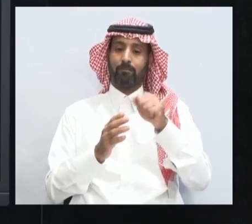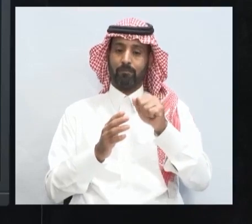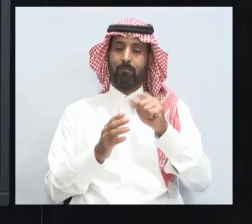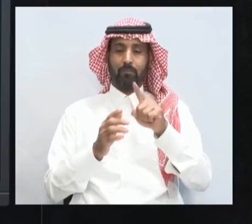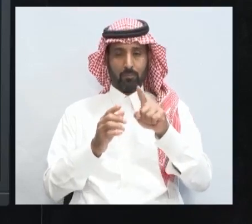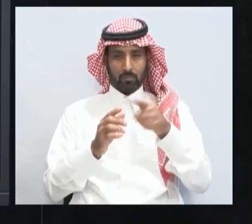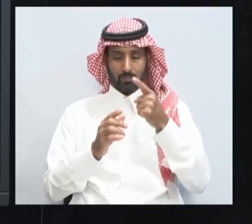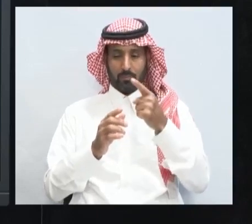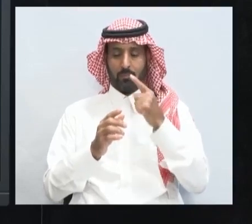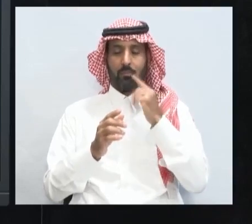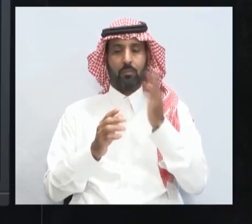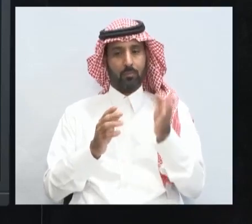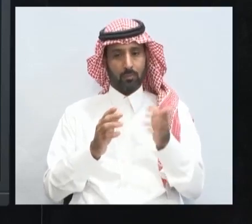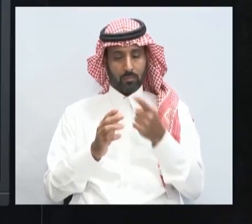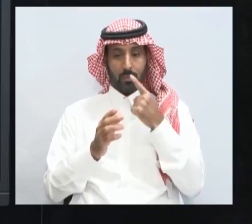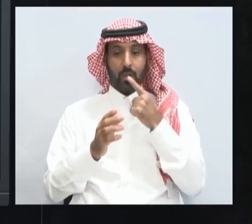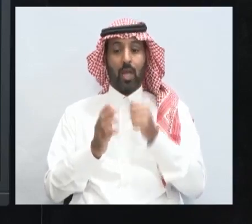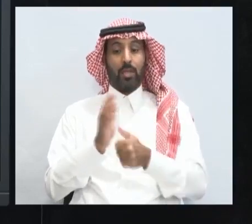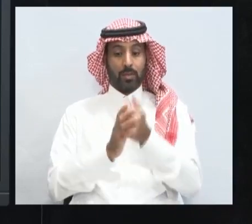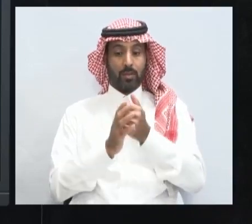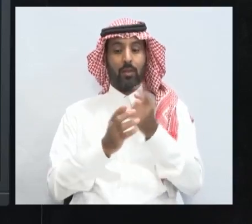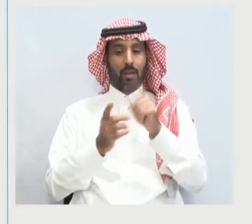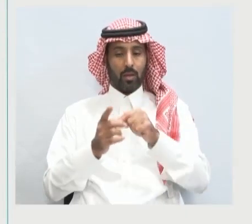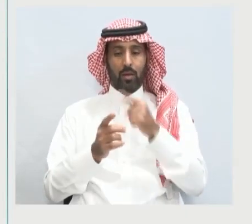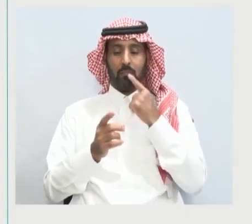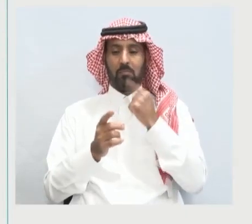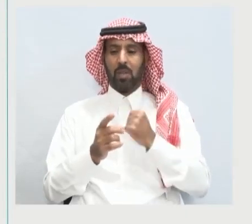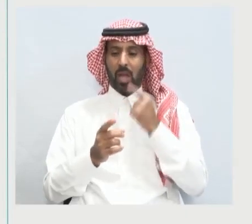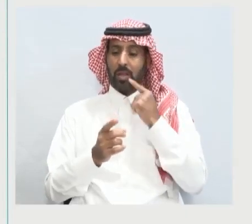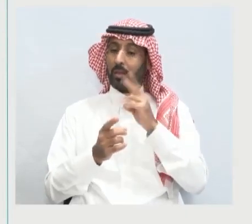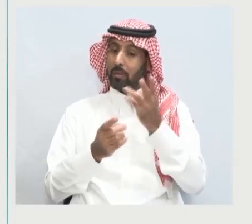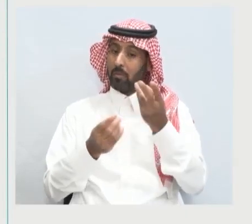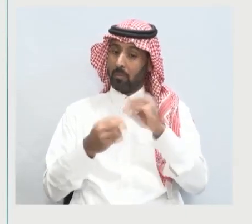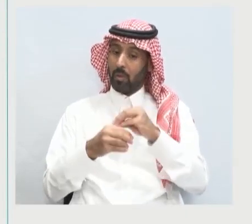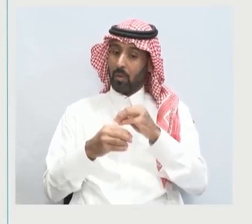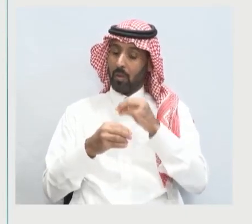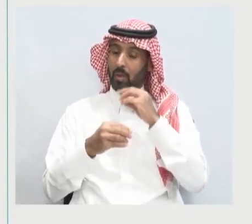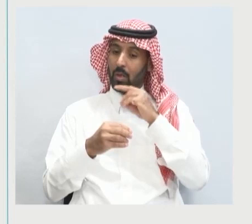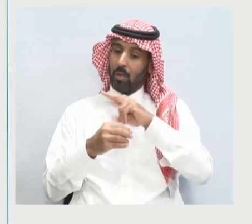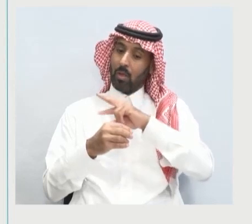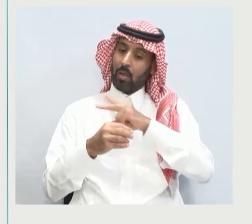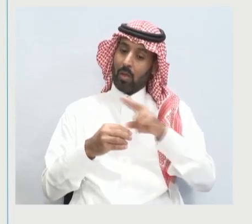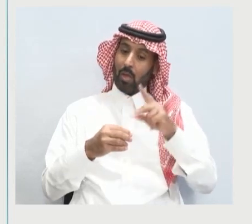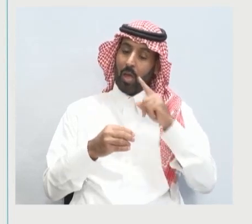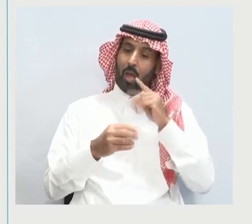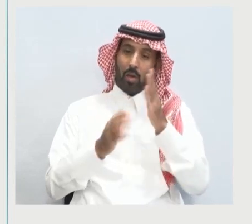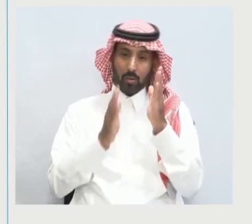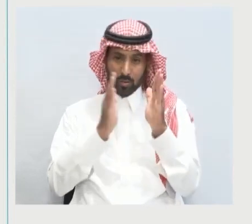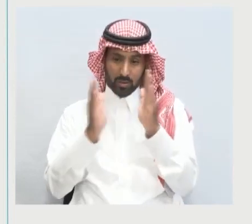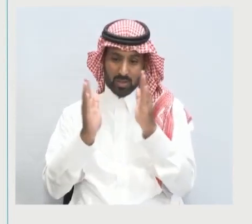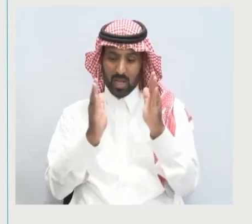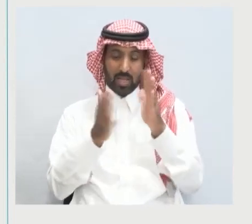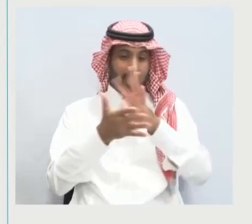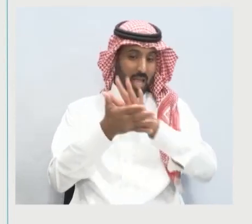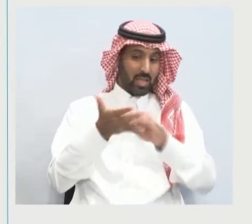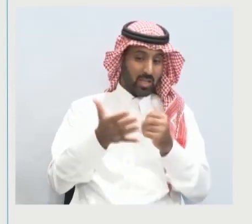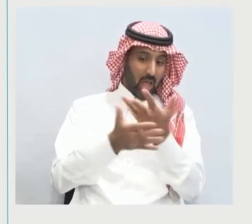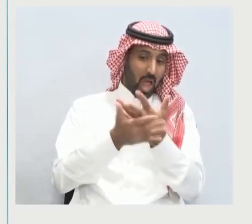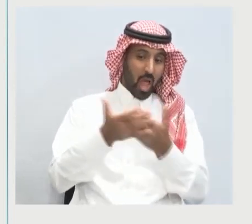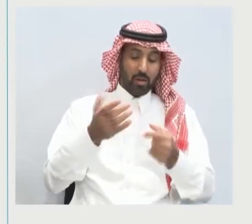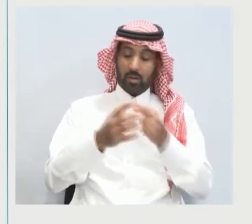الاجابه ايضا نعم نستطيع ذلك لاننا قد نحتاج في بعض الاحيان الى اجراء بعض التنسيقات على الجدول